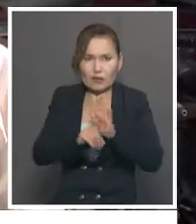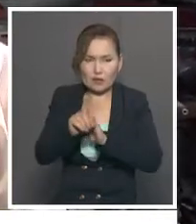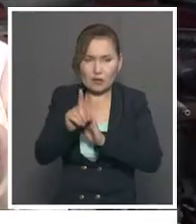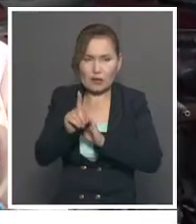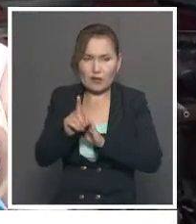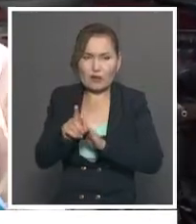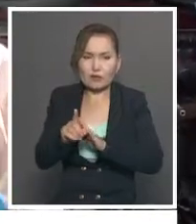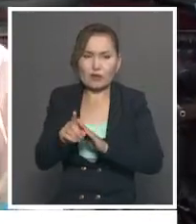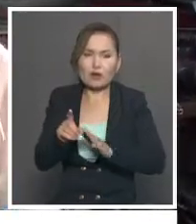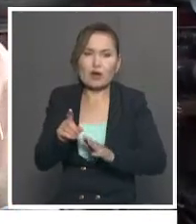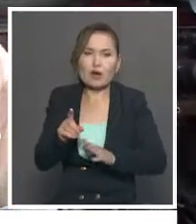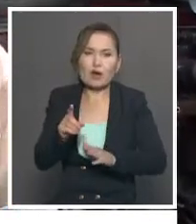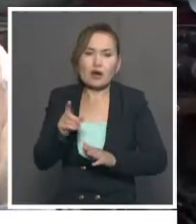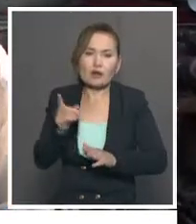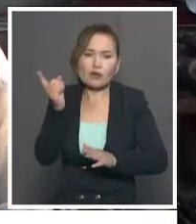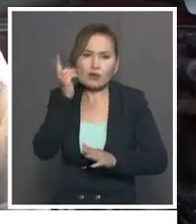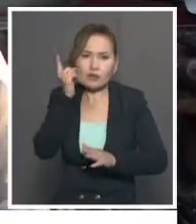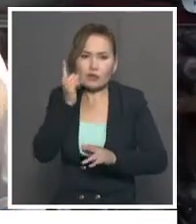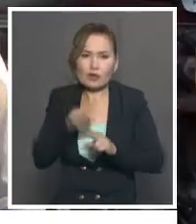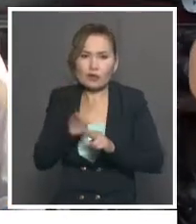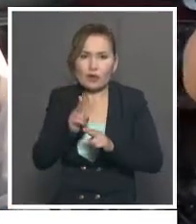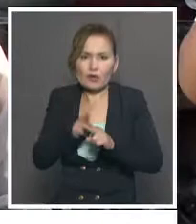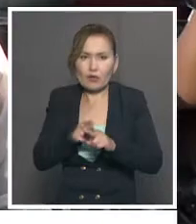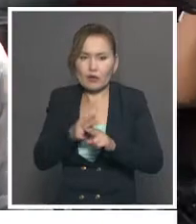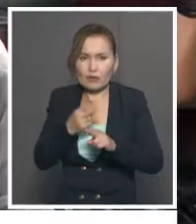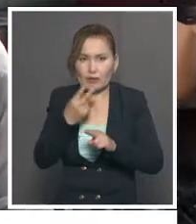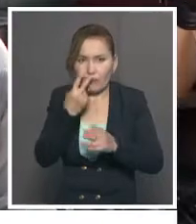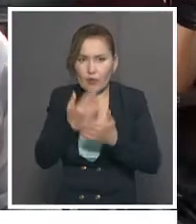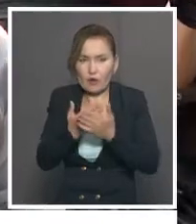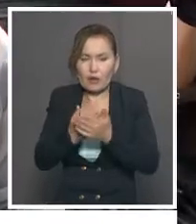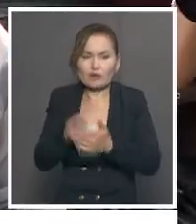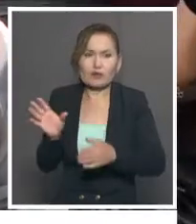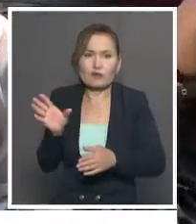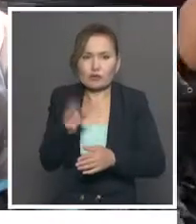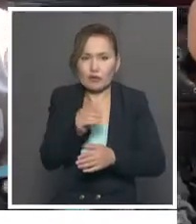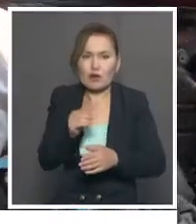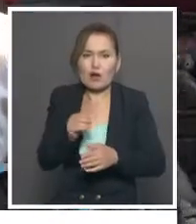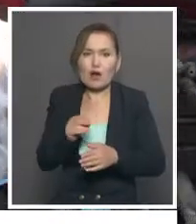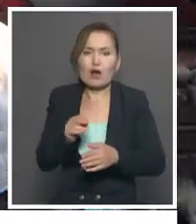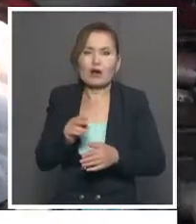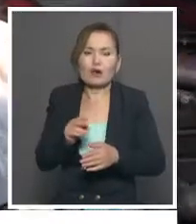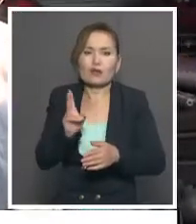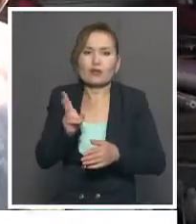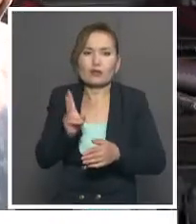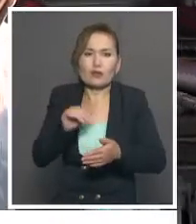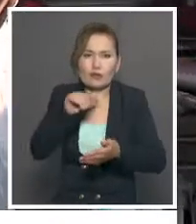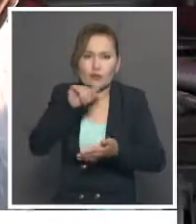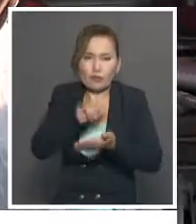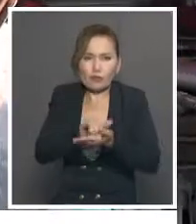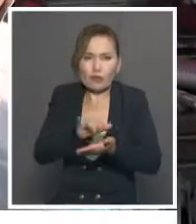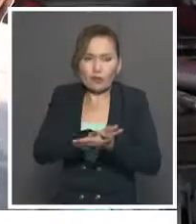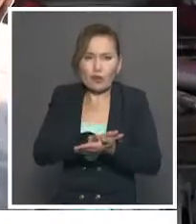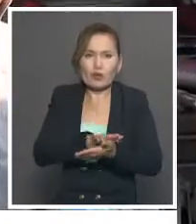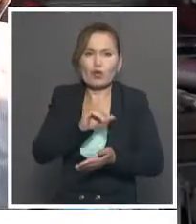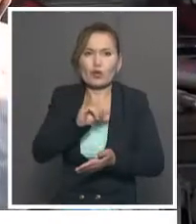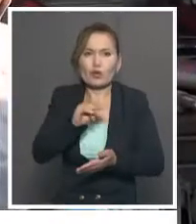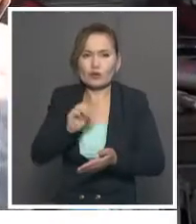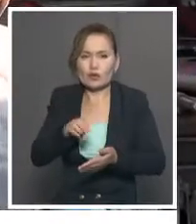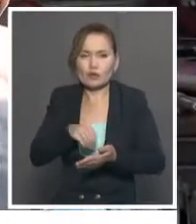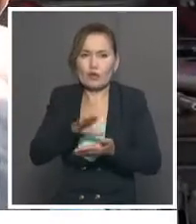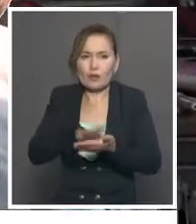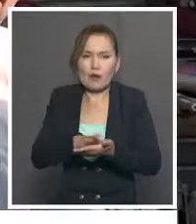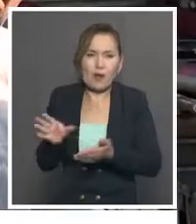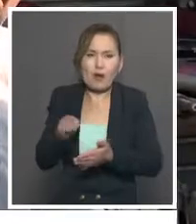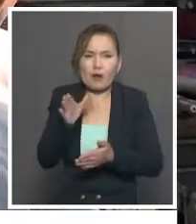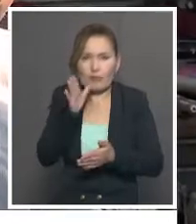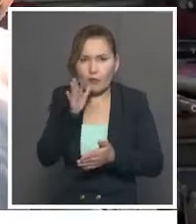Міне шығып тұр міне. Кімге тіркелген? Қашан учеттан жаңында есептен шығарған, есепке алынған уақытың